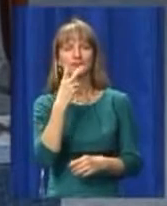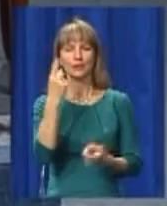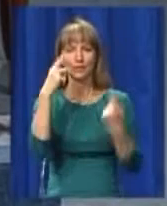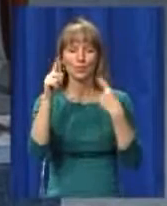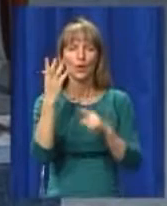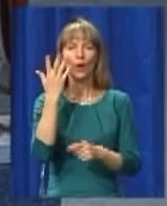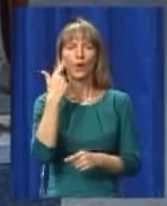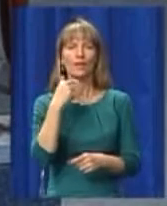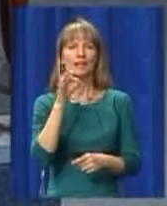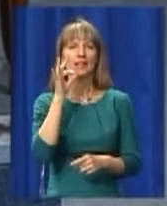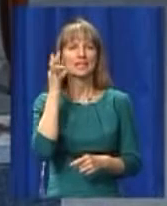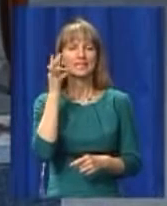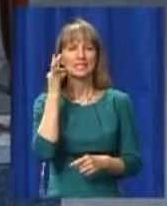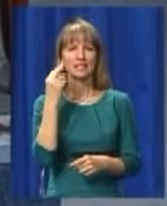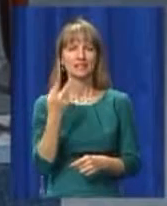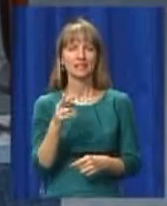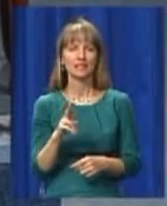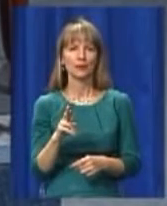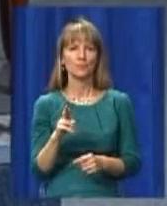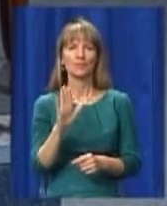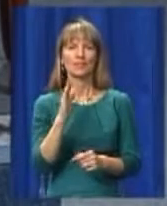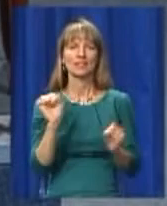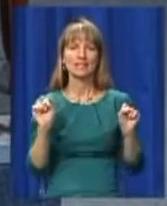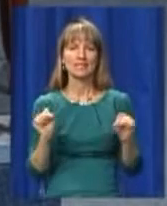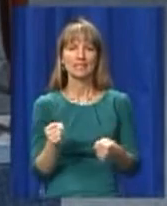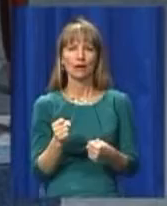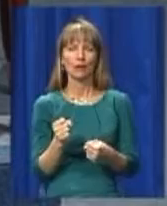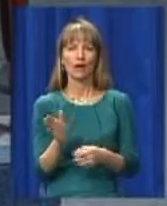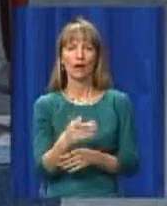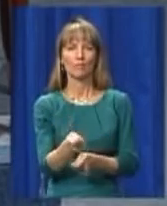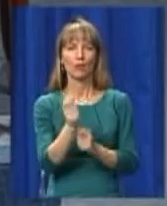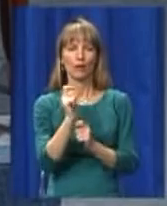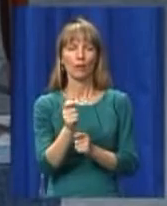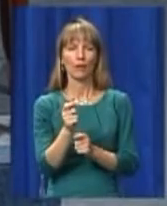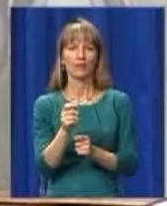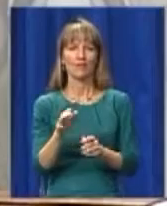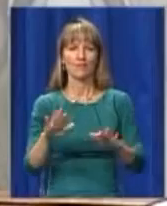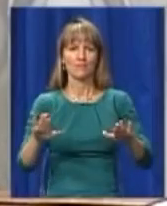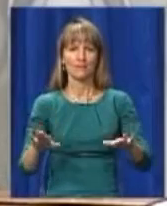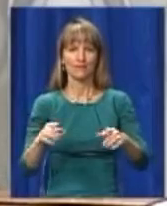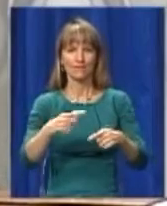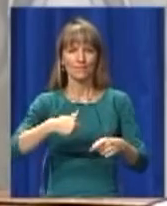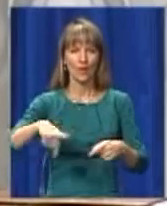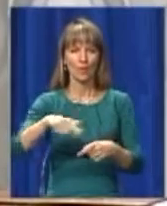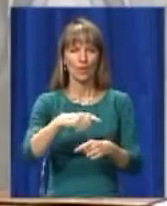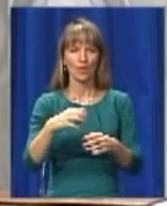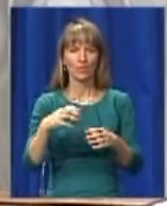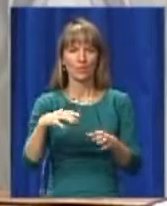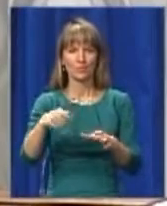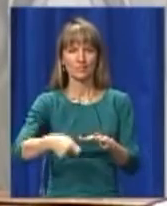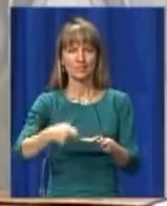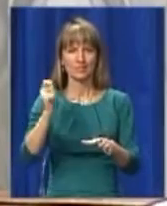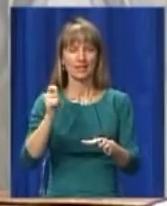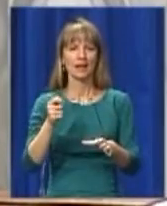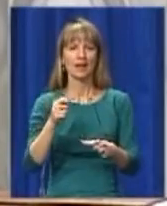мультик, коли лисиця взимку ловила рибу в ополонці? А, да, помню.